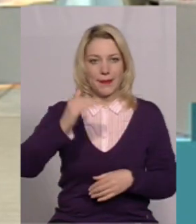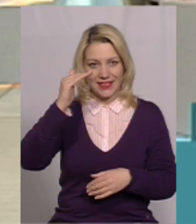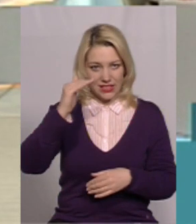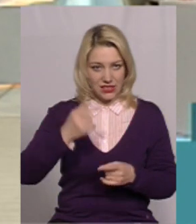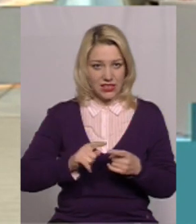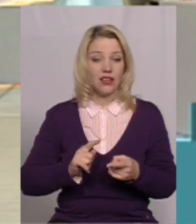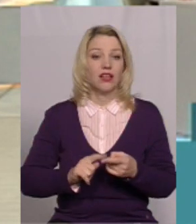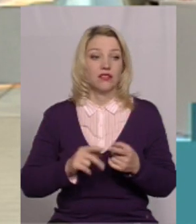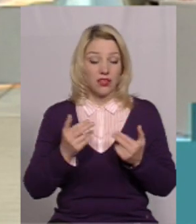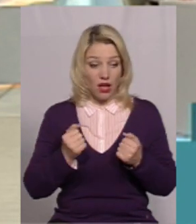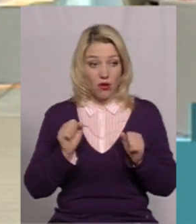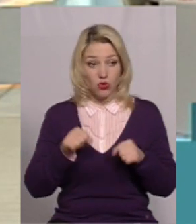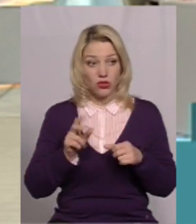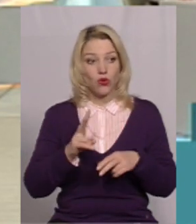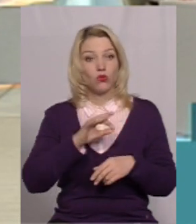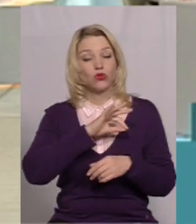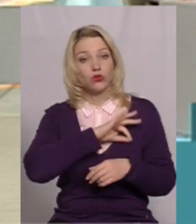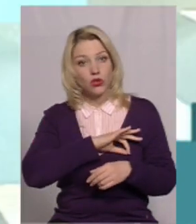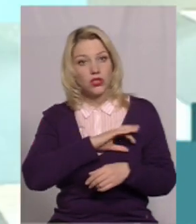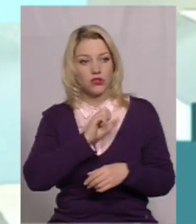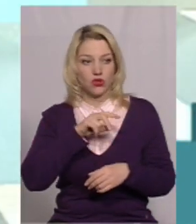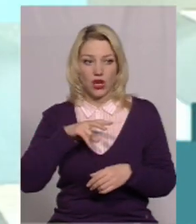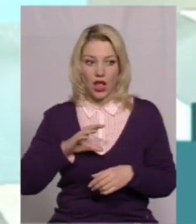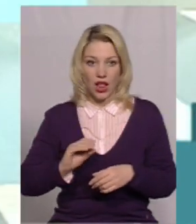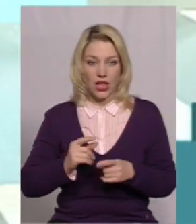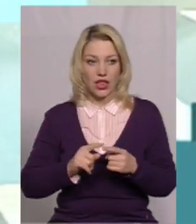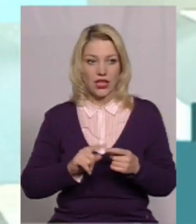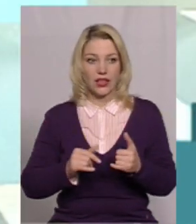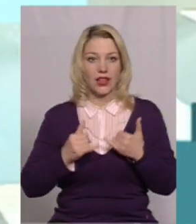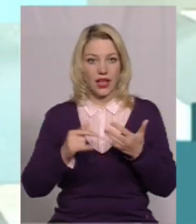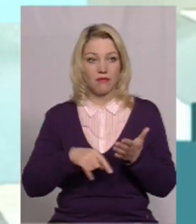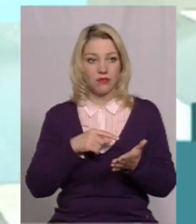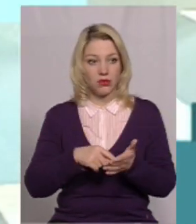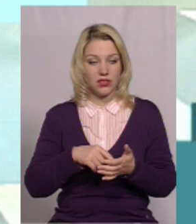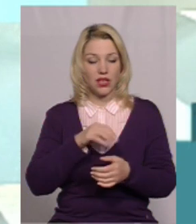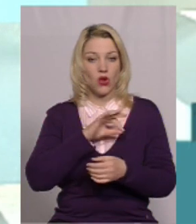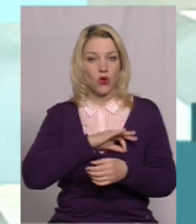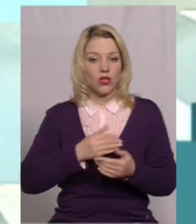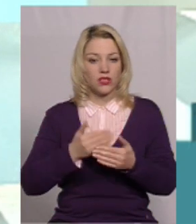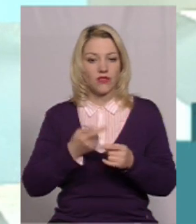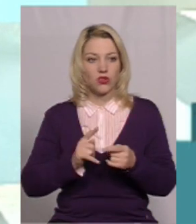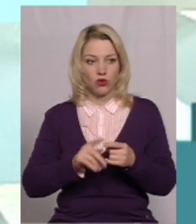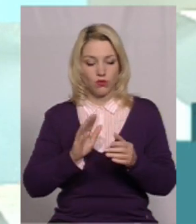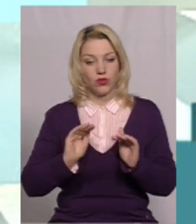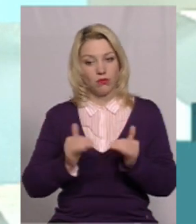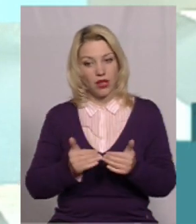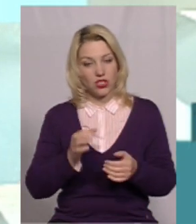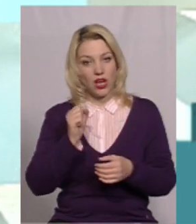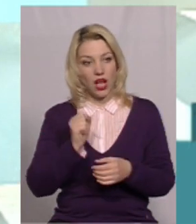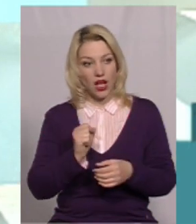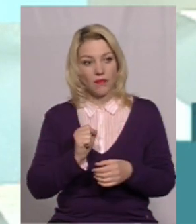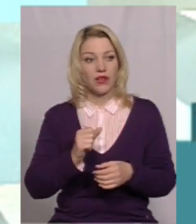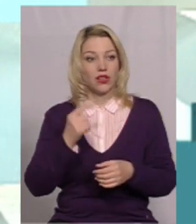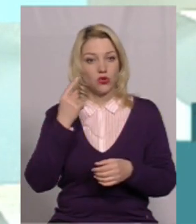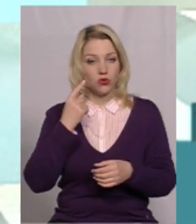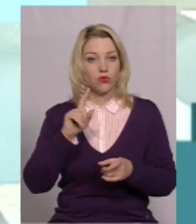корисніше. Та, можливо, для когось то корисніше, але в цілому для міста користі від того буде набагато менше.